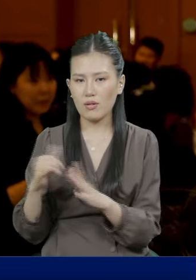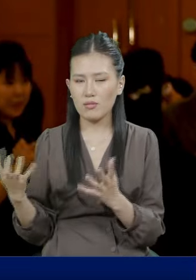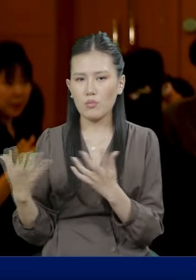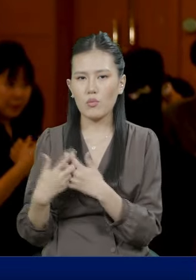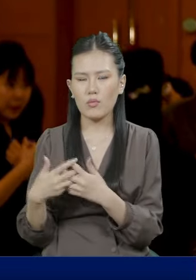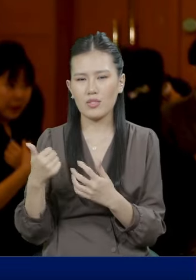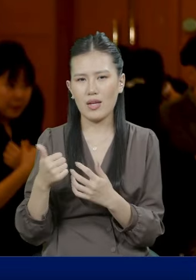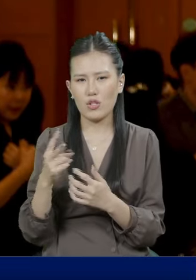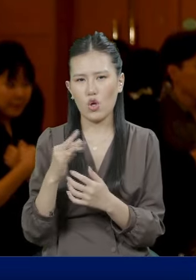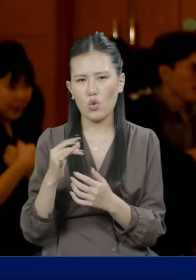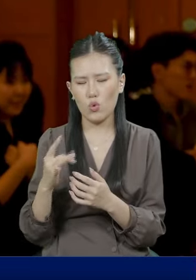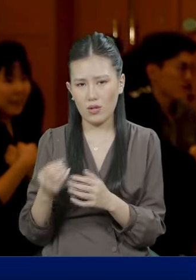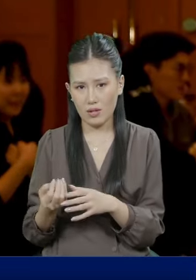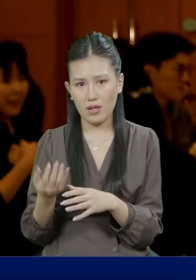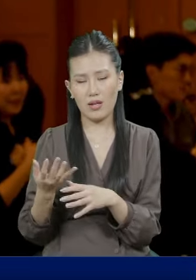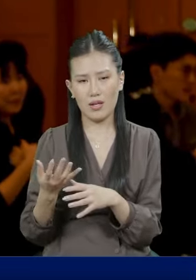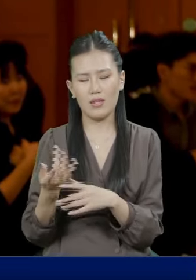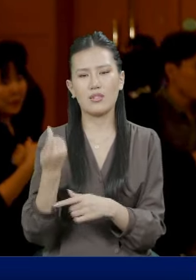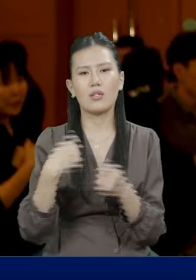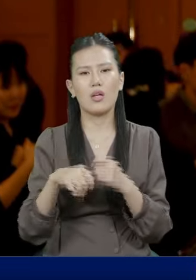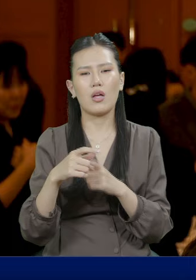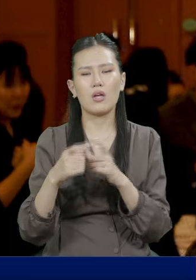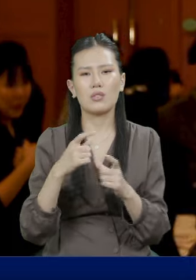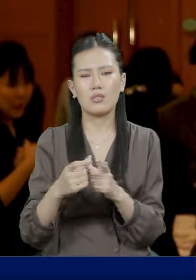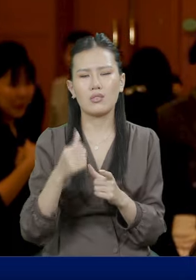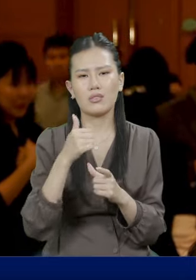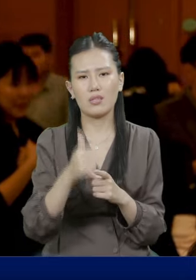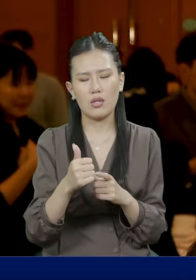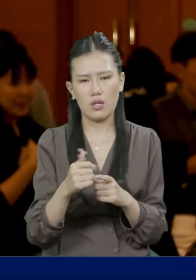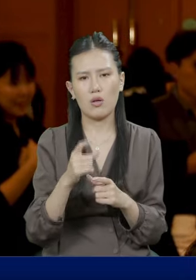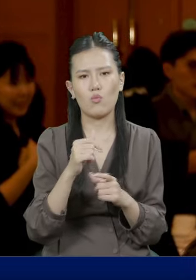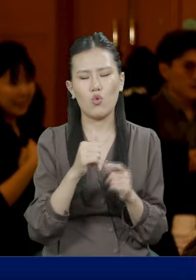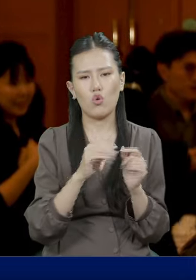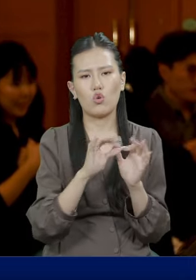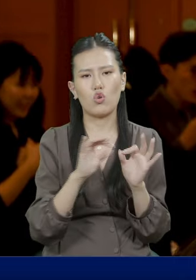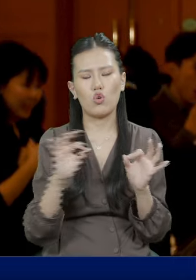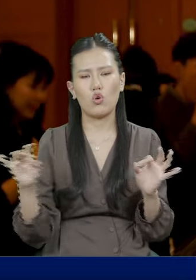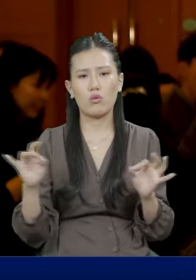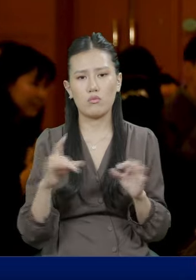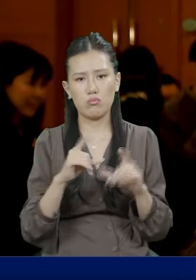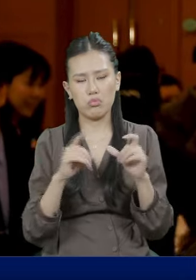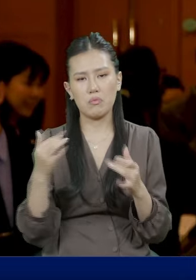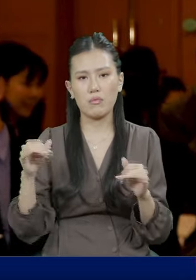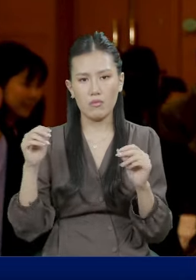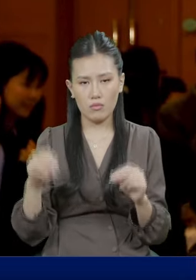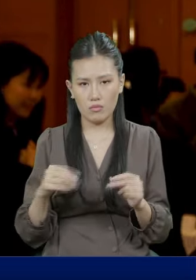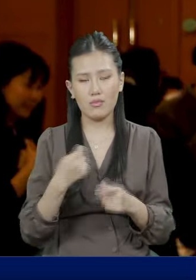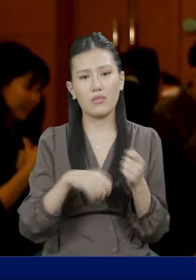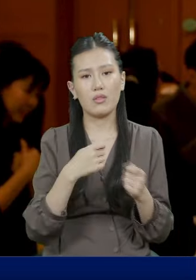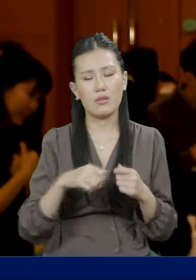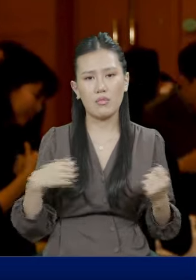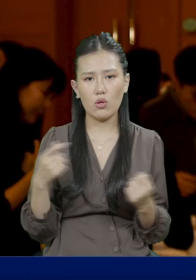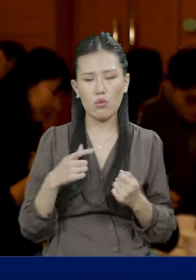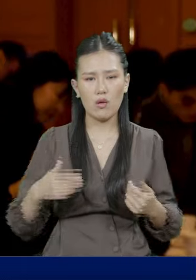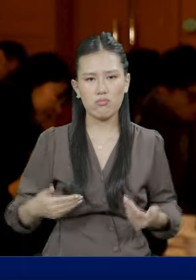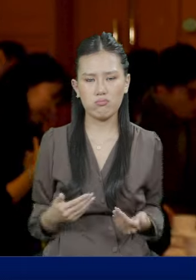чадвал эдийн засаг талаасаа өндөр үр дүнтэй ялгаатай үнээр зарах боломжтой. Үр дүнд нь малчдын амжиргаа сайжруулна. Малчд